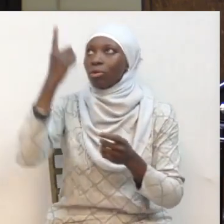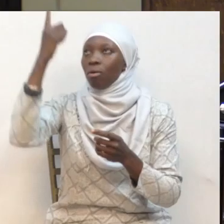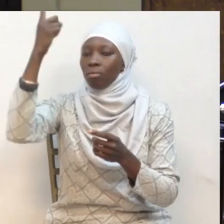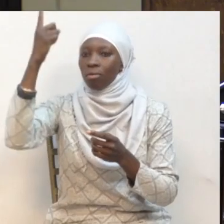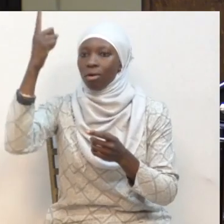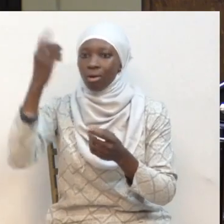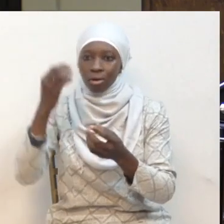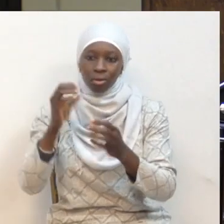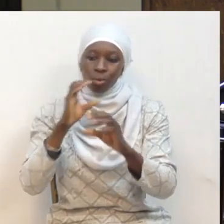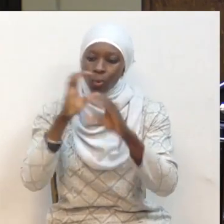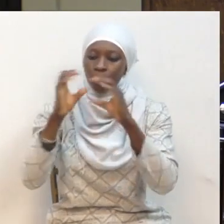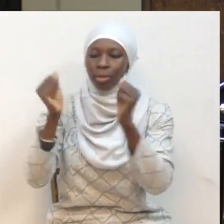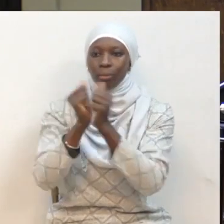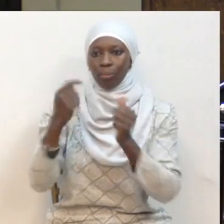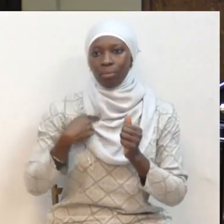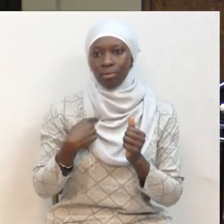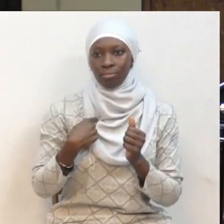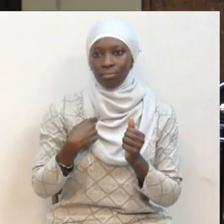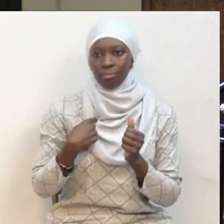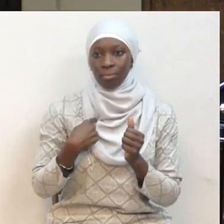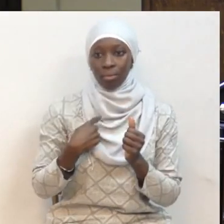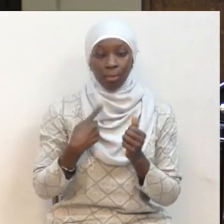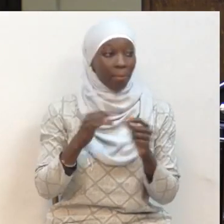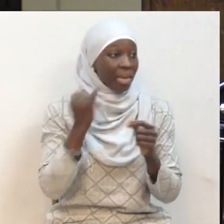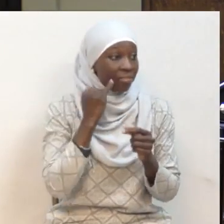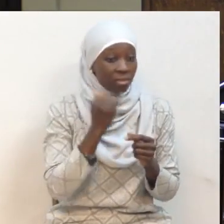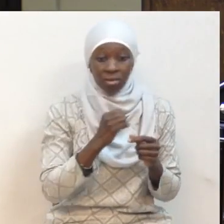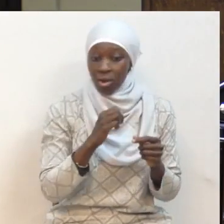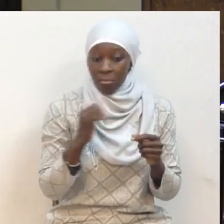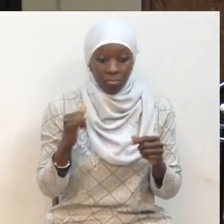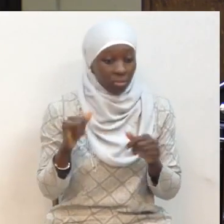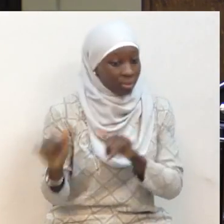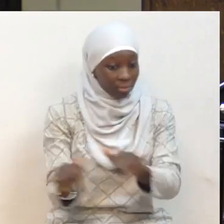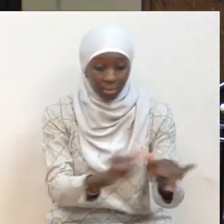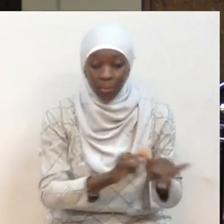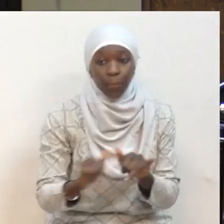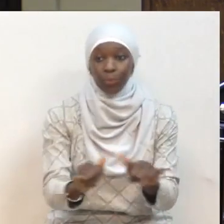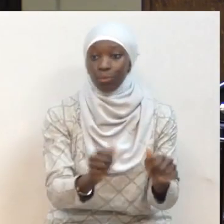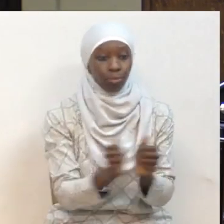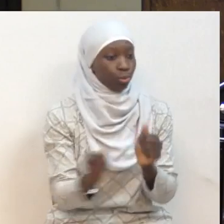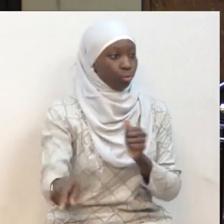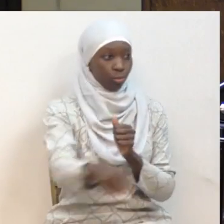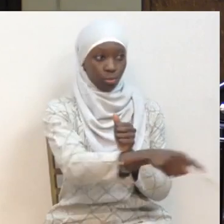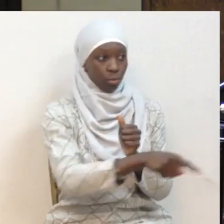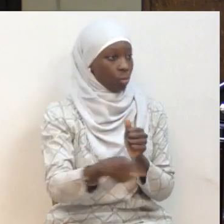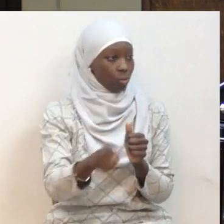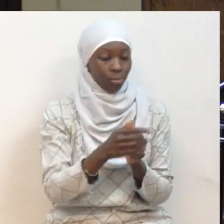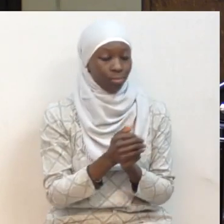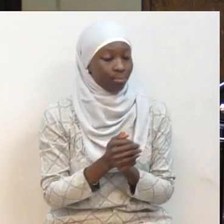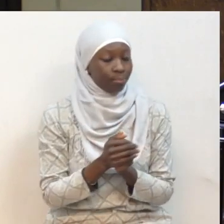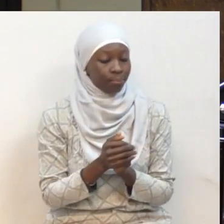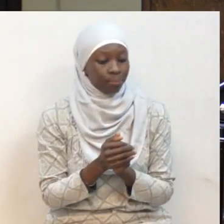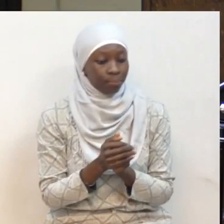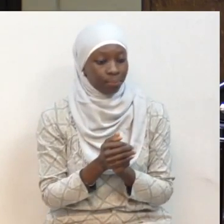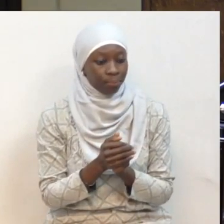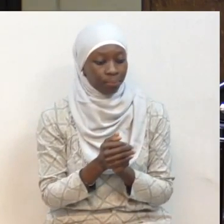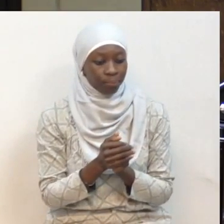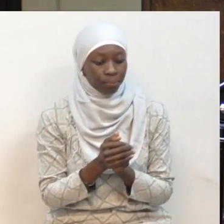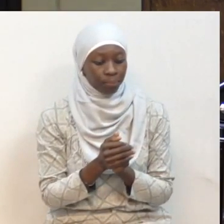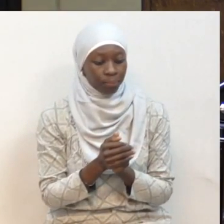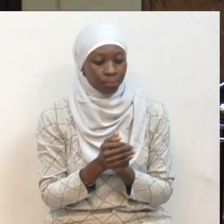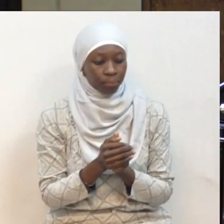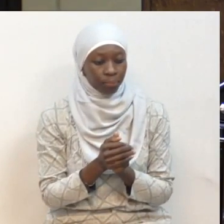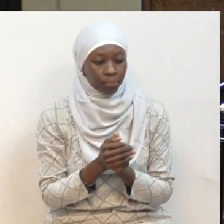statement of that definition of how similar or different the Prophet ﷺ is